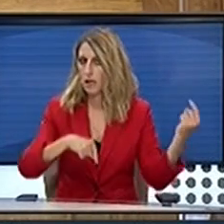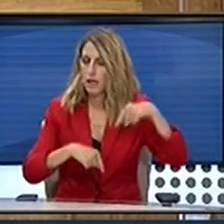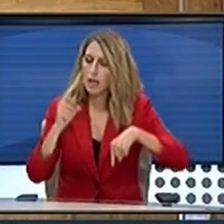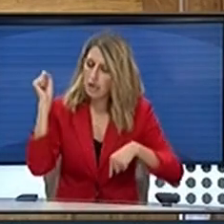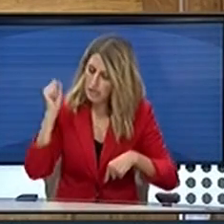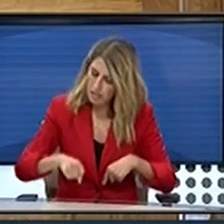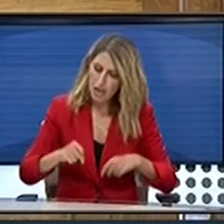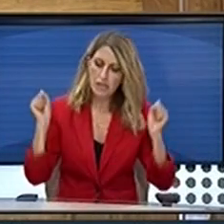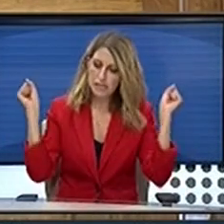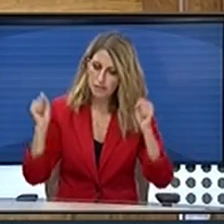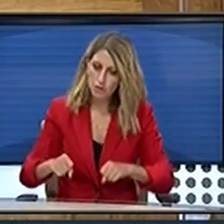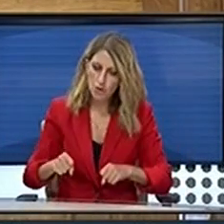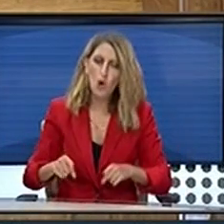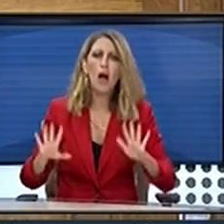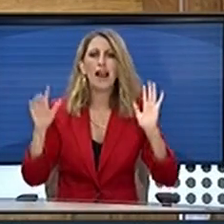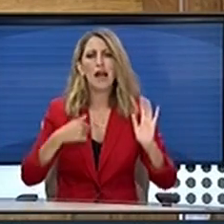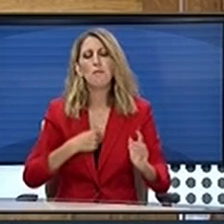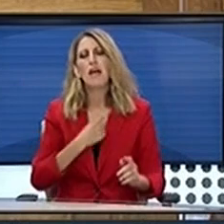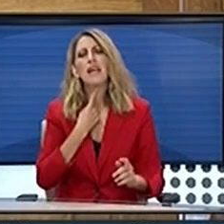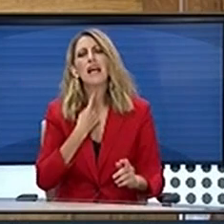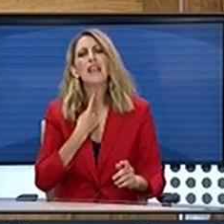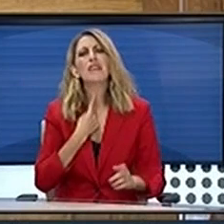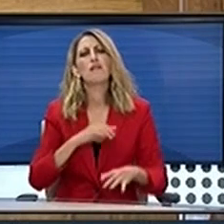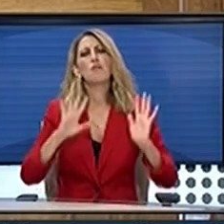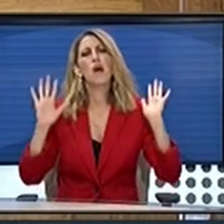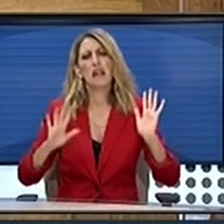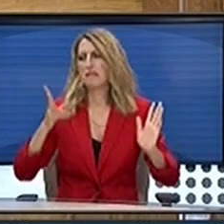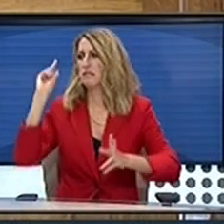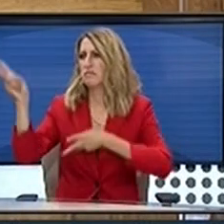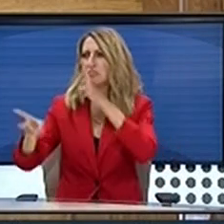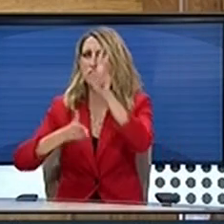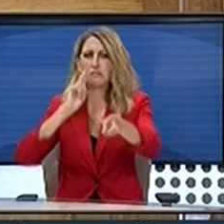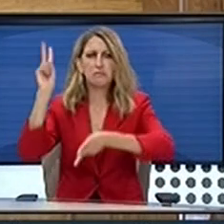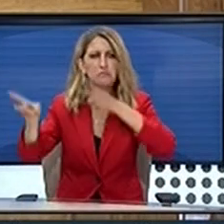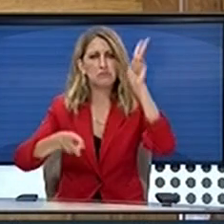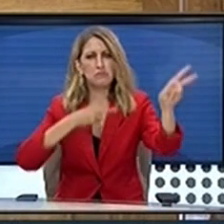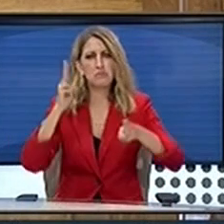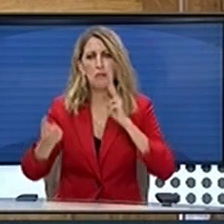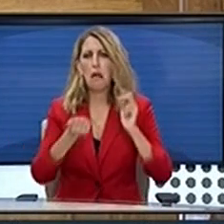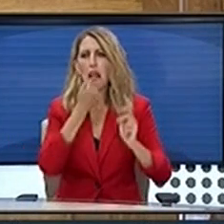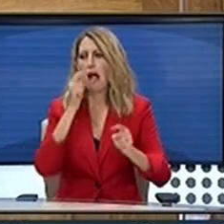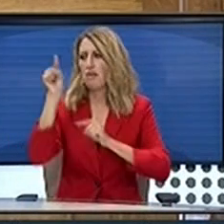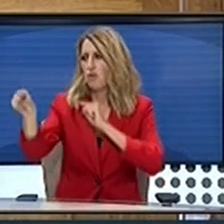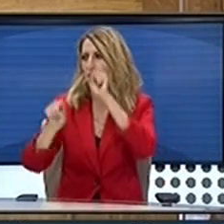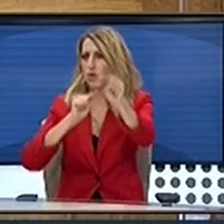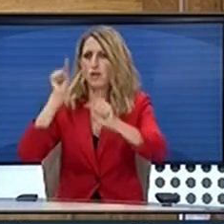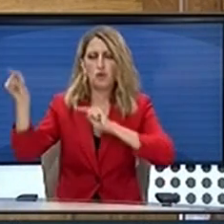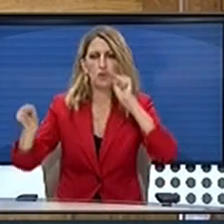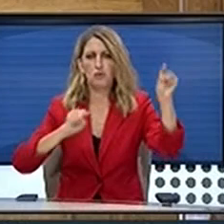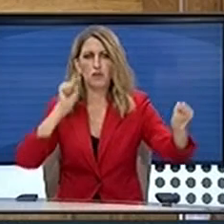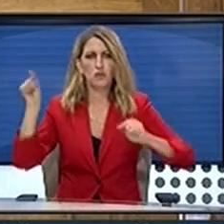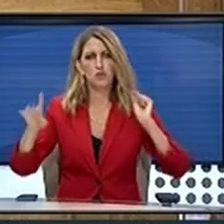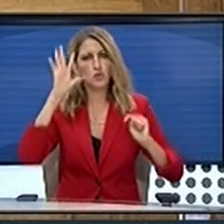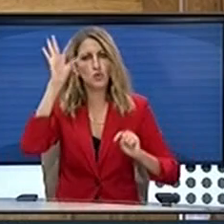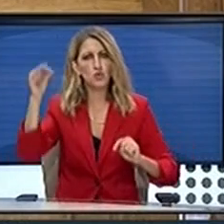Δεν πιστεύω ότι θυμίζοντας τα λάθη των πολιτικών μας αντιπάλων, γίνονται κατά ανάγκη ελαφρύτερα τα δικά μας. Ούτε μπορεί κανείς